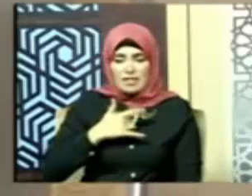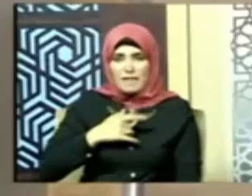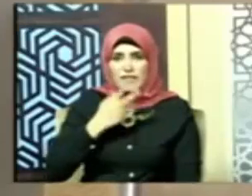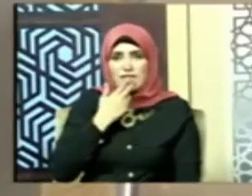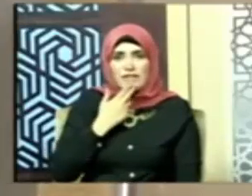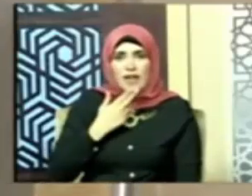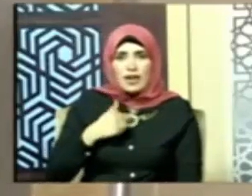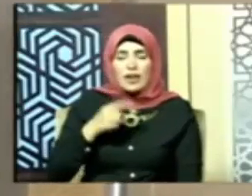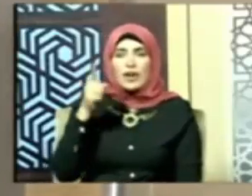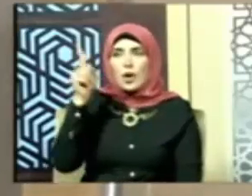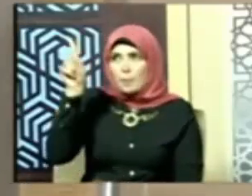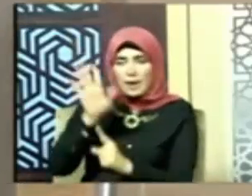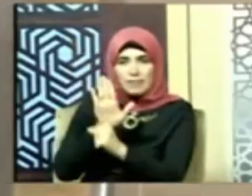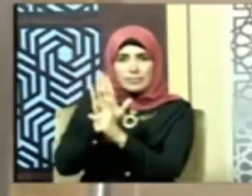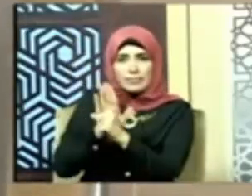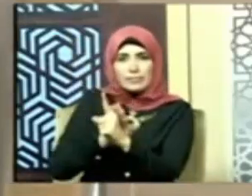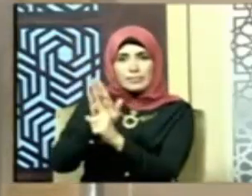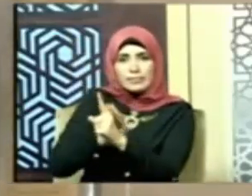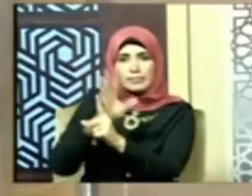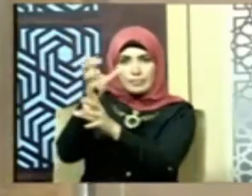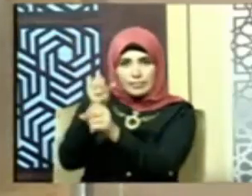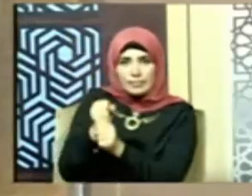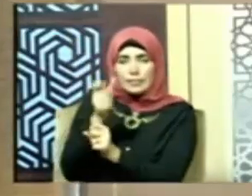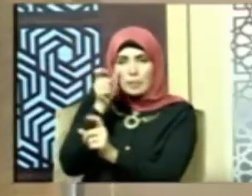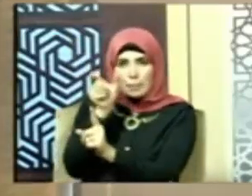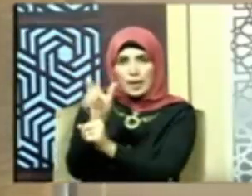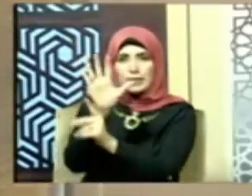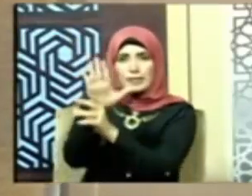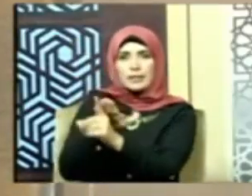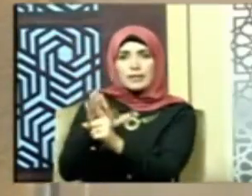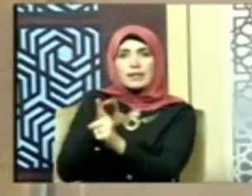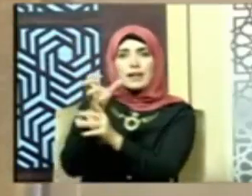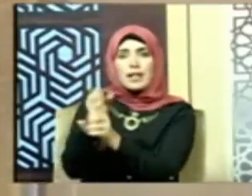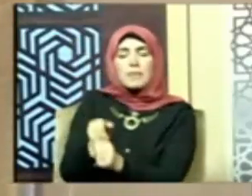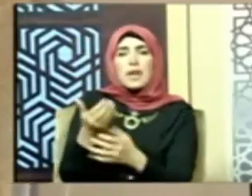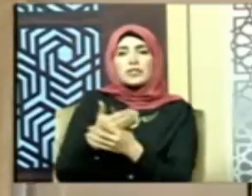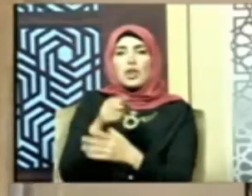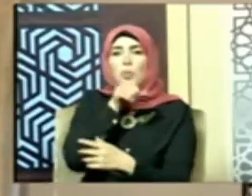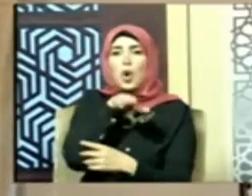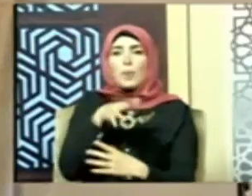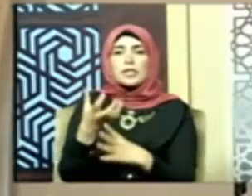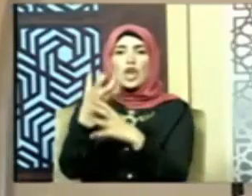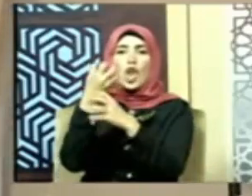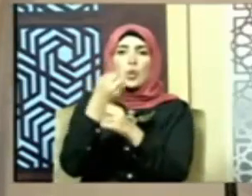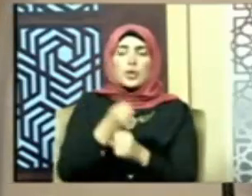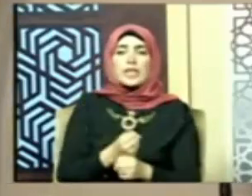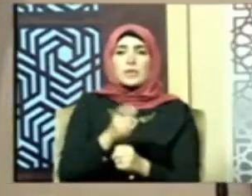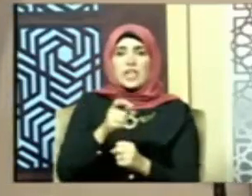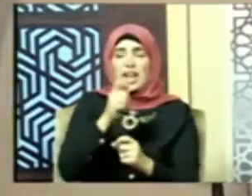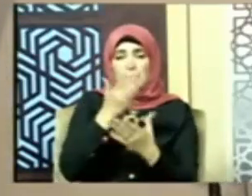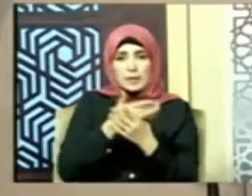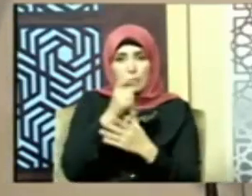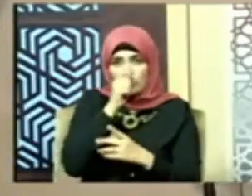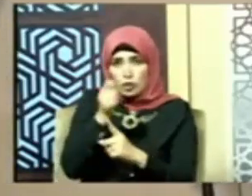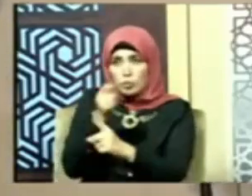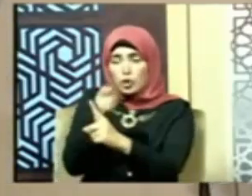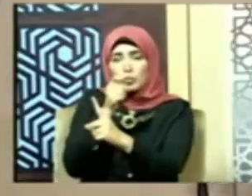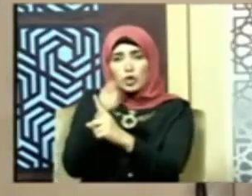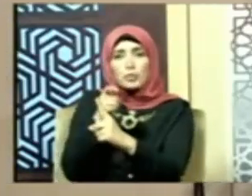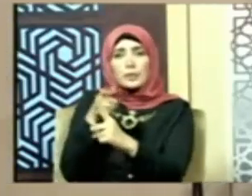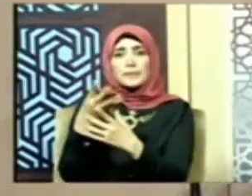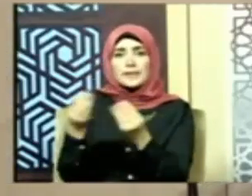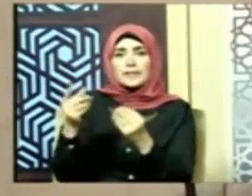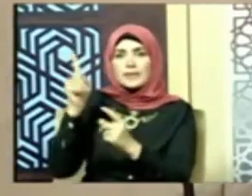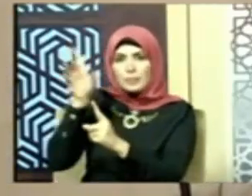المواساة الإلهية من رب العزة لنبينا صلى الله عليه وسلم،